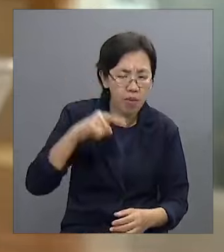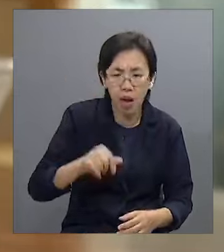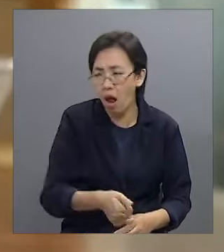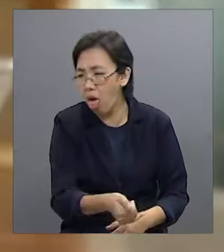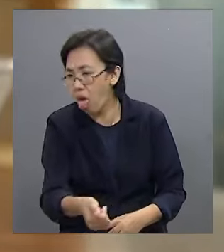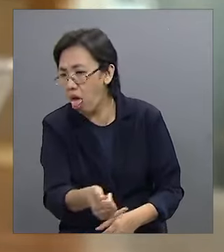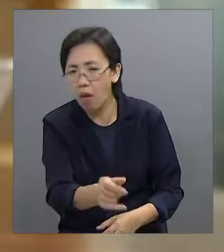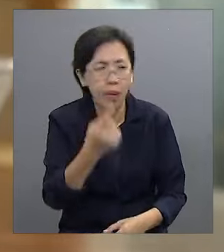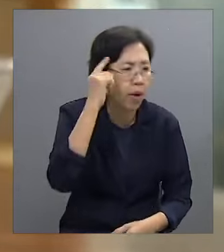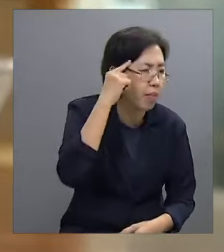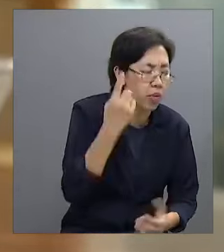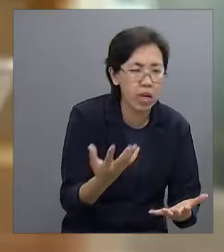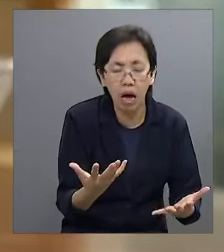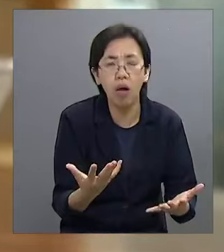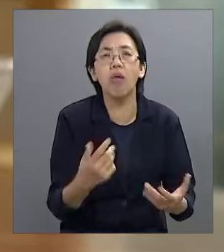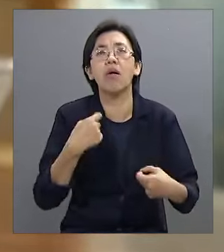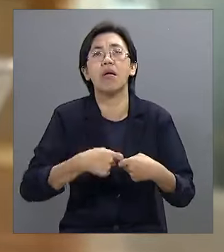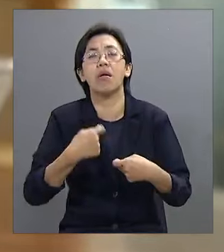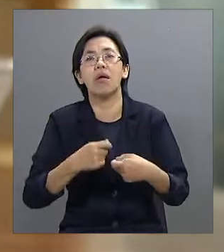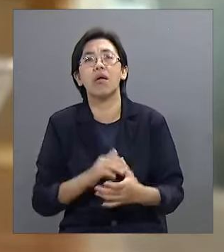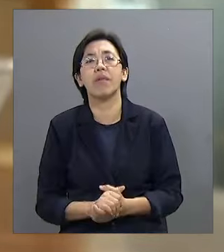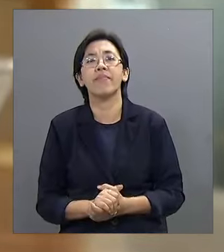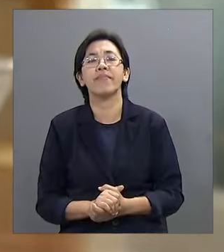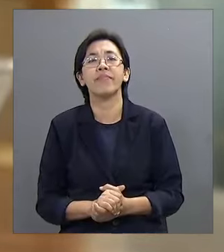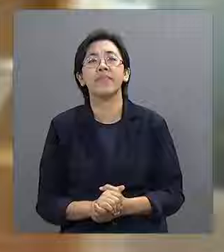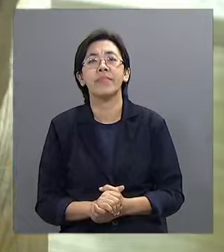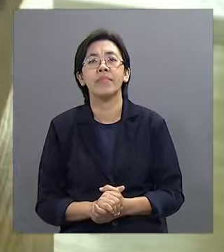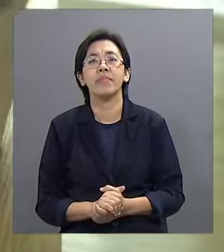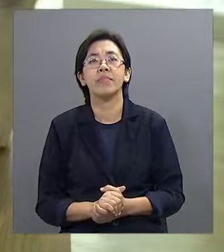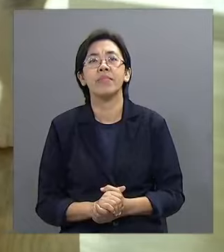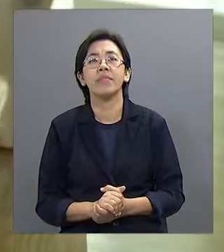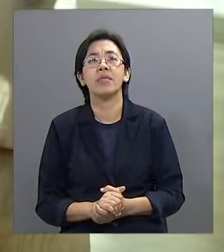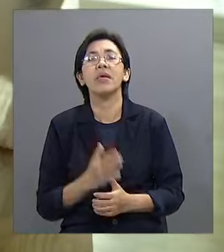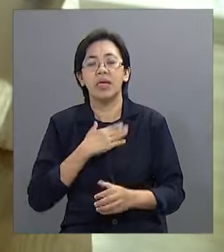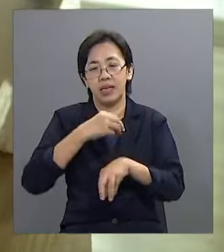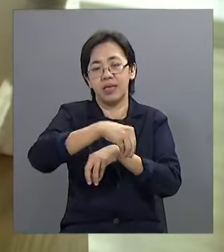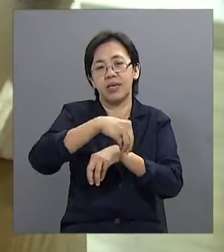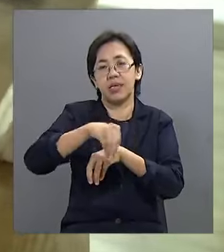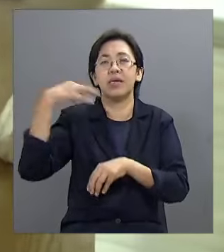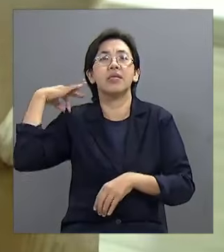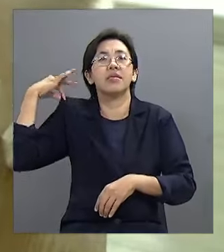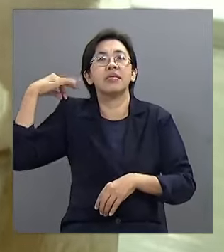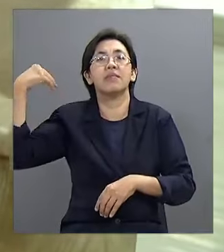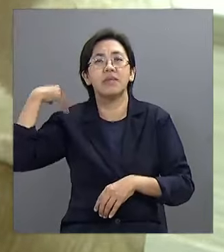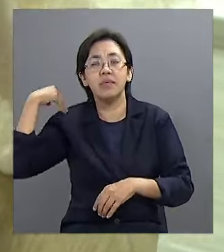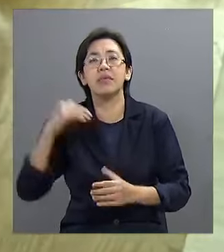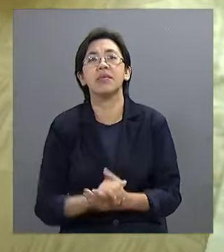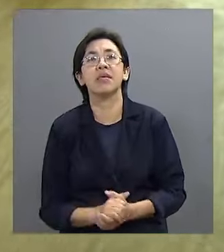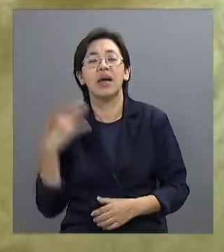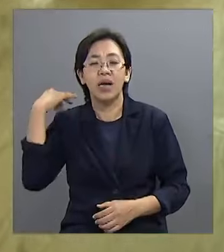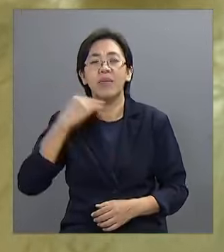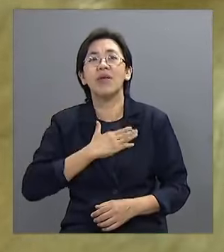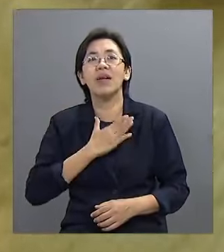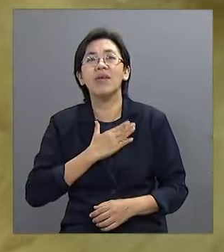ล่าแล้วอะไรอย่างเงี้ยค่ะก็บอกกันได้เรามีเครือข่ายอาสาสมัครรับรองของเราเนี่ยเราไม่ดราม่าไม่ว่ากันอ่ะ